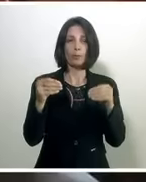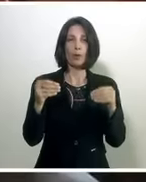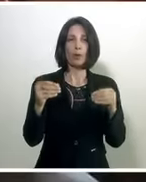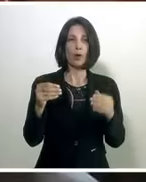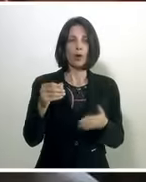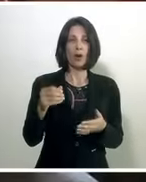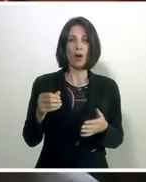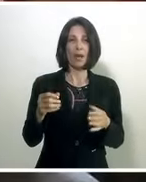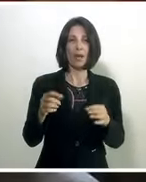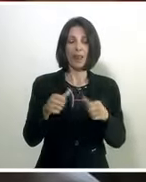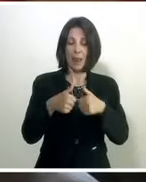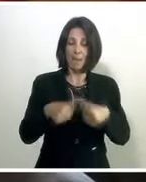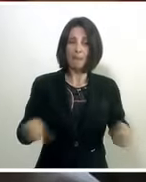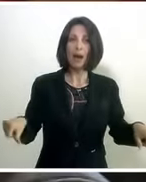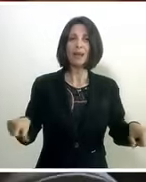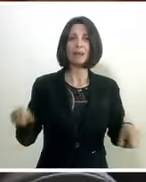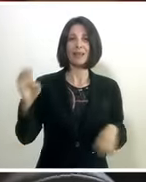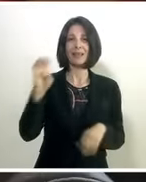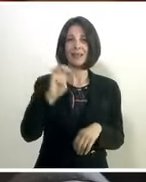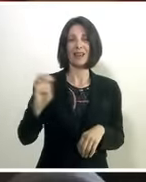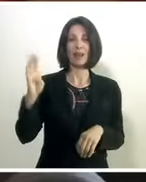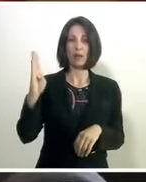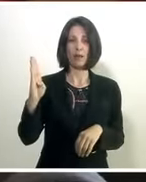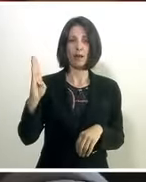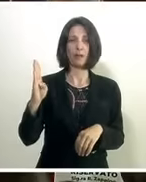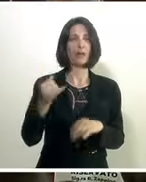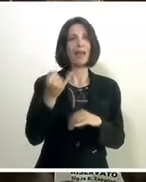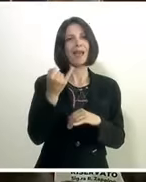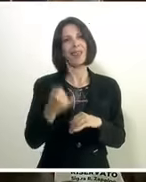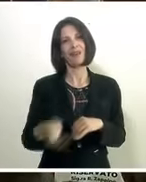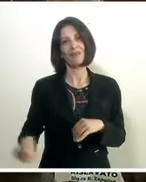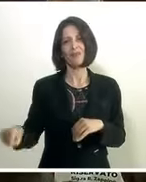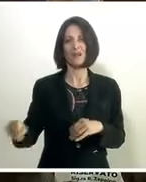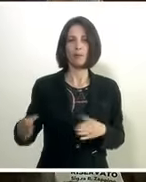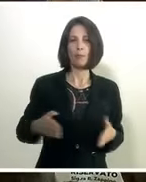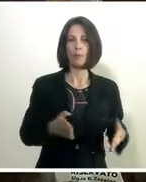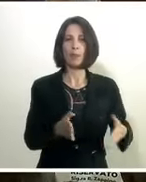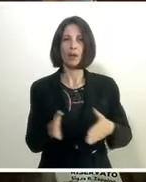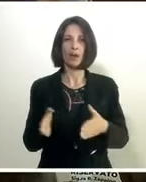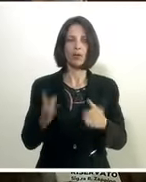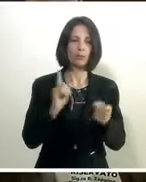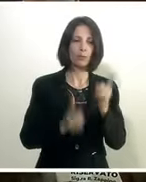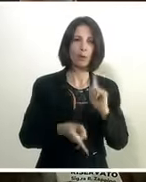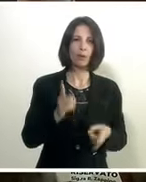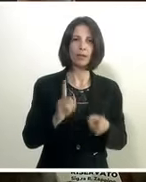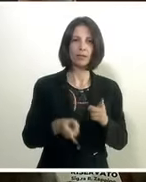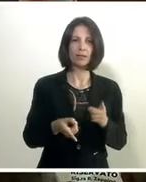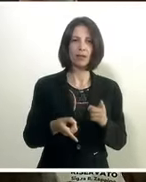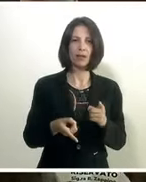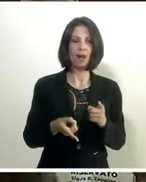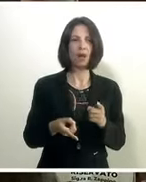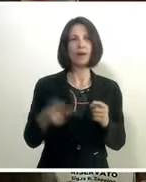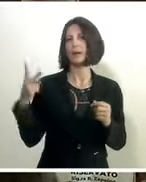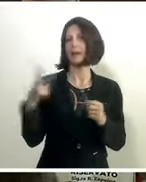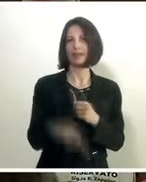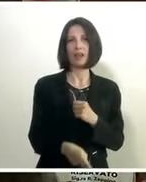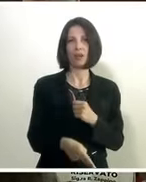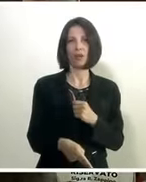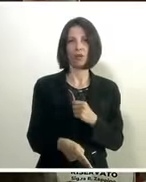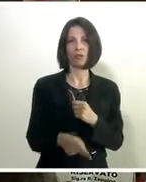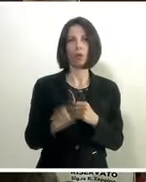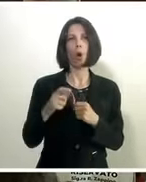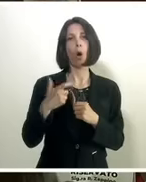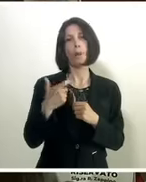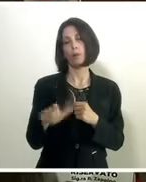tratta di un'eredità complessa perché figlia di un percorso politico incompiuto tragicamente stroncato dalla sua prematura